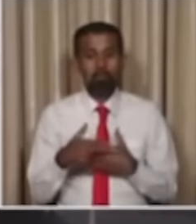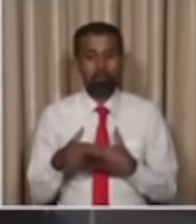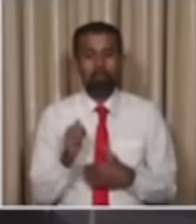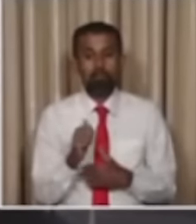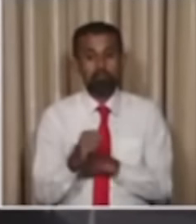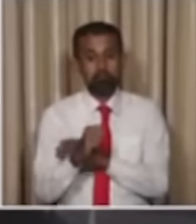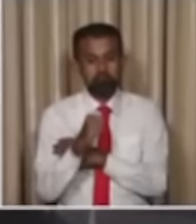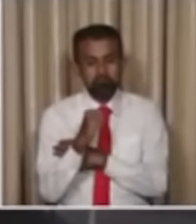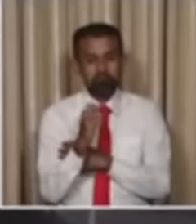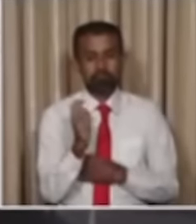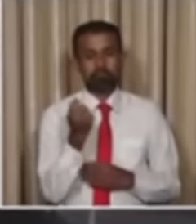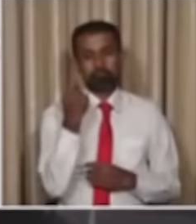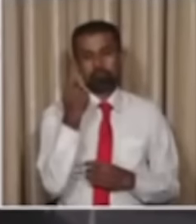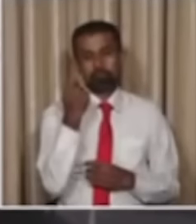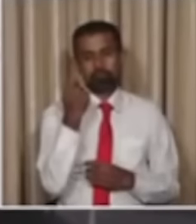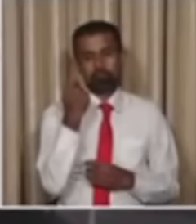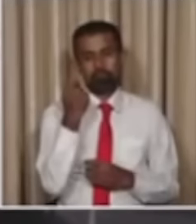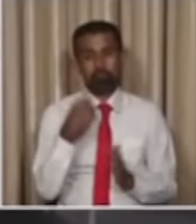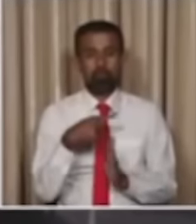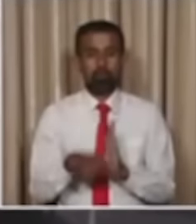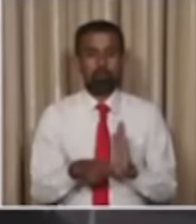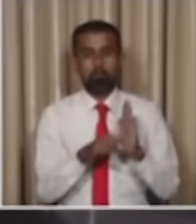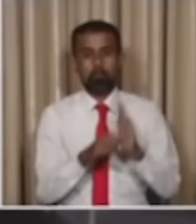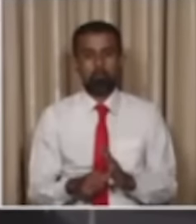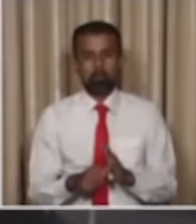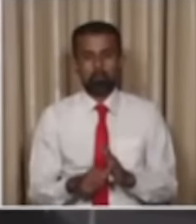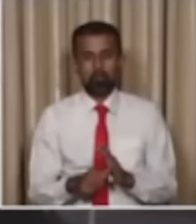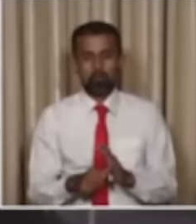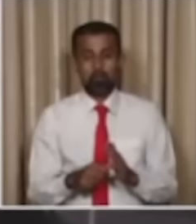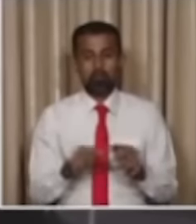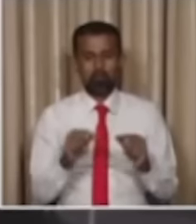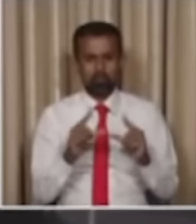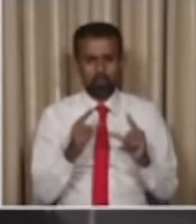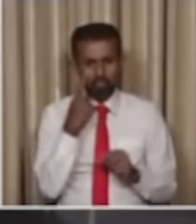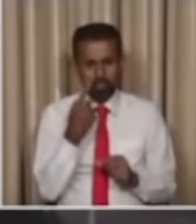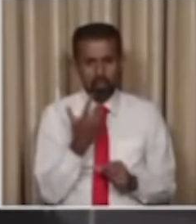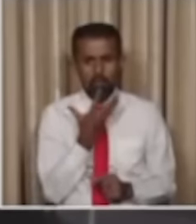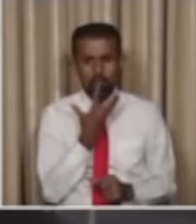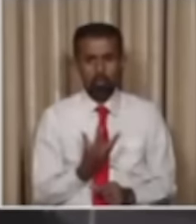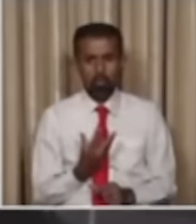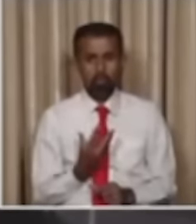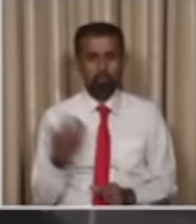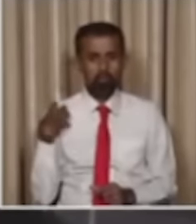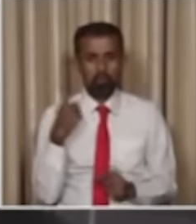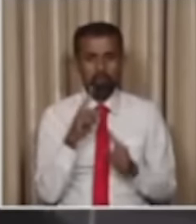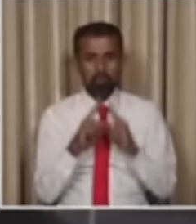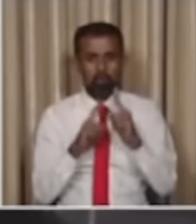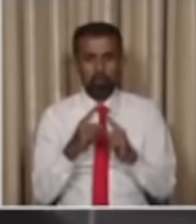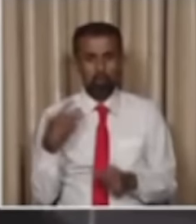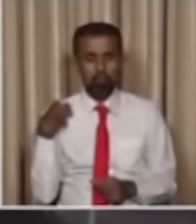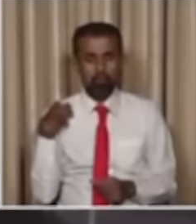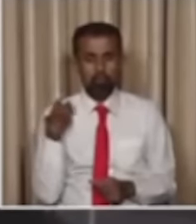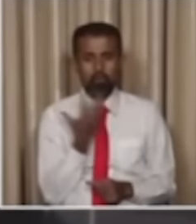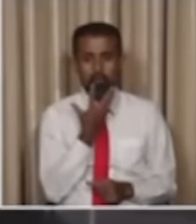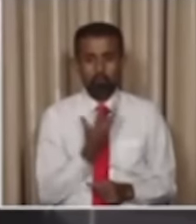බලය ගන්න, බලය අරගෙන රට බංකොලොත් කරන්න. මම යුටියුබ් එකේ දැක්ක මෞලවීවරයෙක් ළඟදී කතා කරනවා, මුස්ලිම්